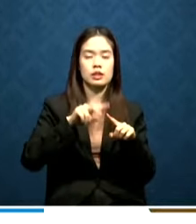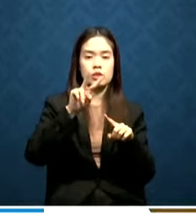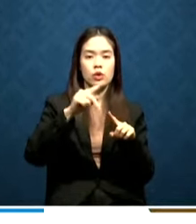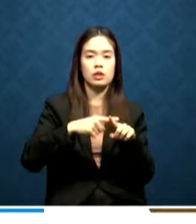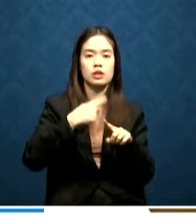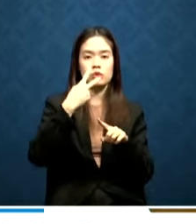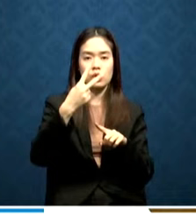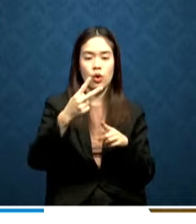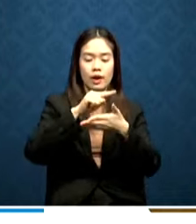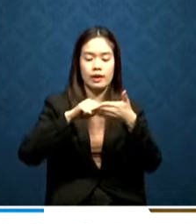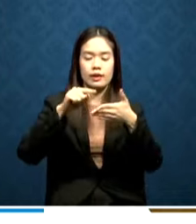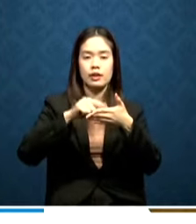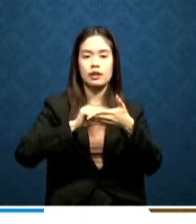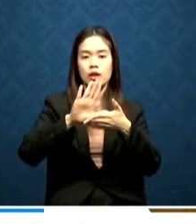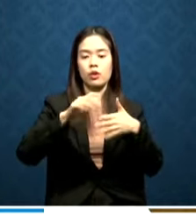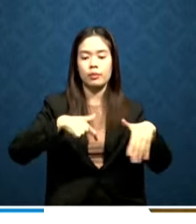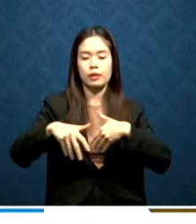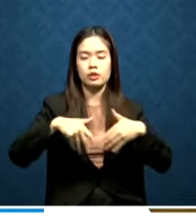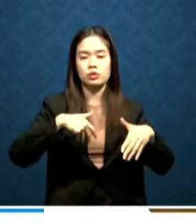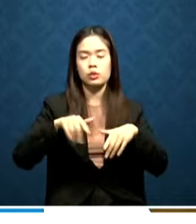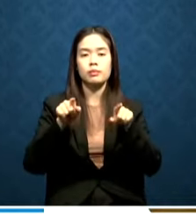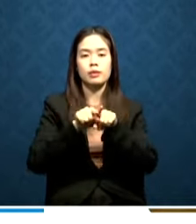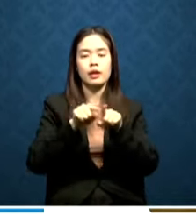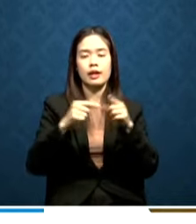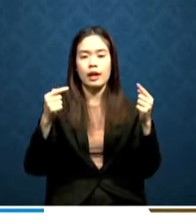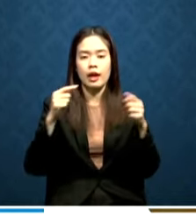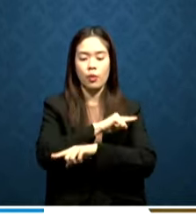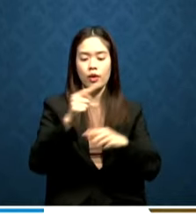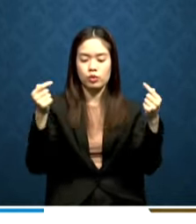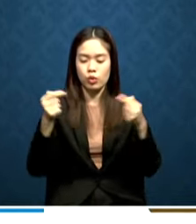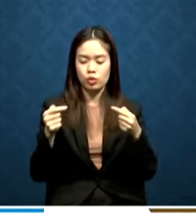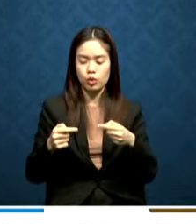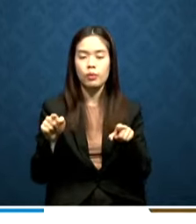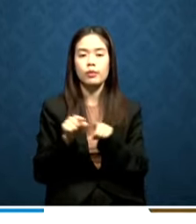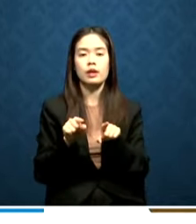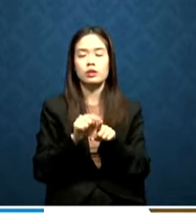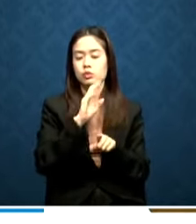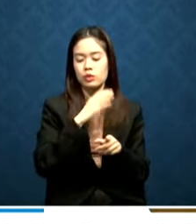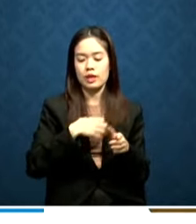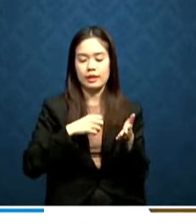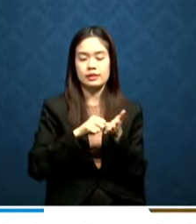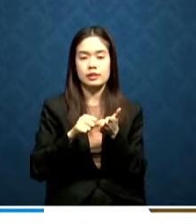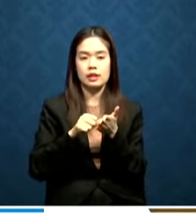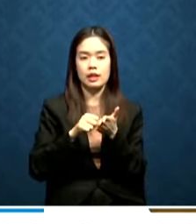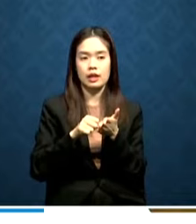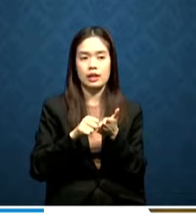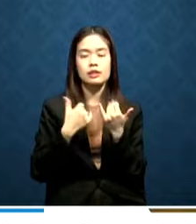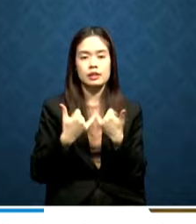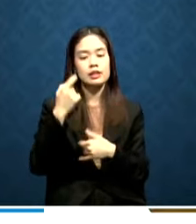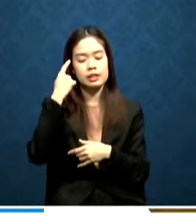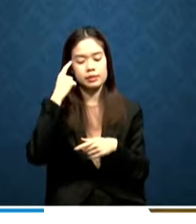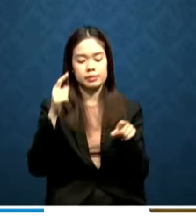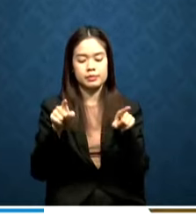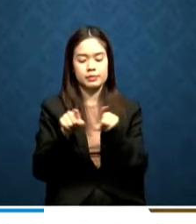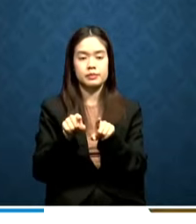ครับถ้าไม่เปลี่ยนแปลงเรื่องคำถามนะครับว่าแก้หมวด1หมวด2นี่นะครับก็เป็นประเด็นที่ท่านเห็นด้วยนะครับ